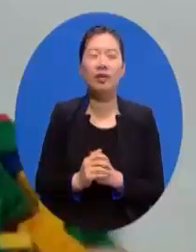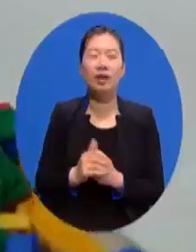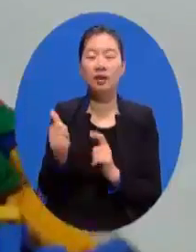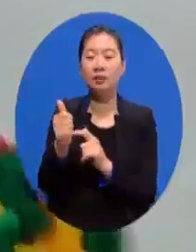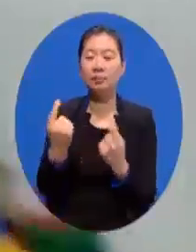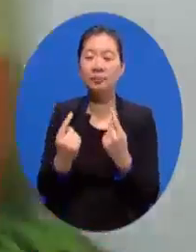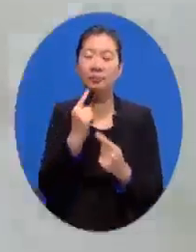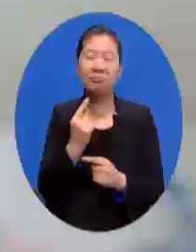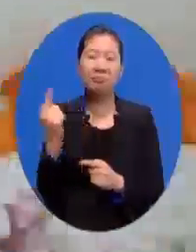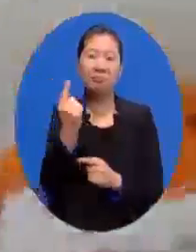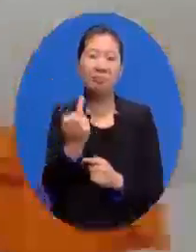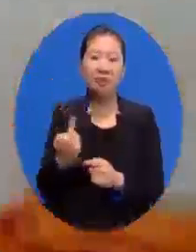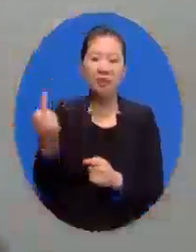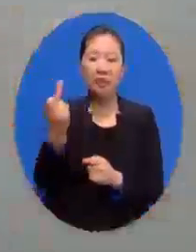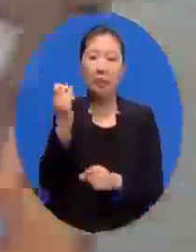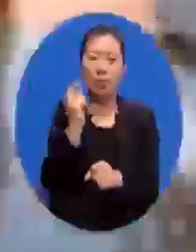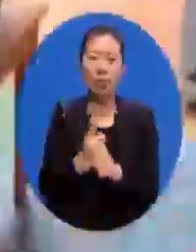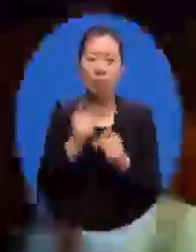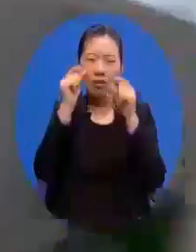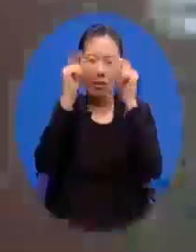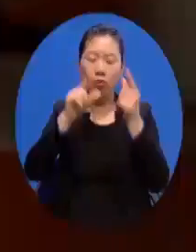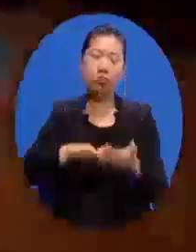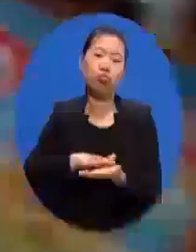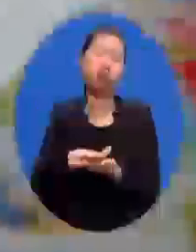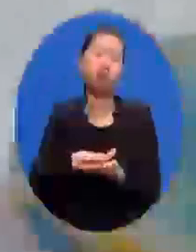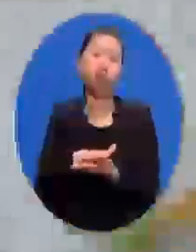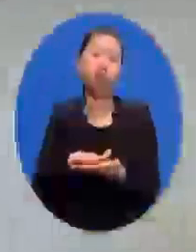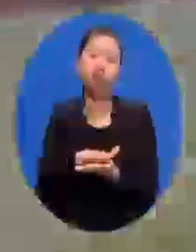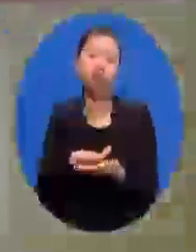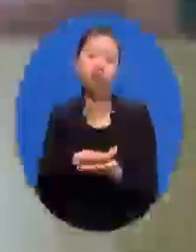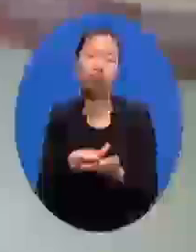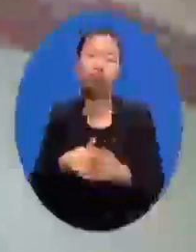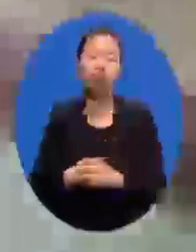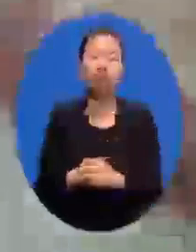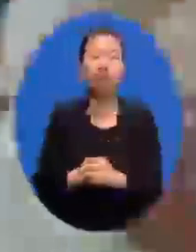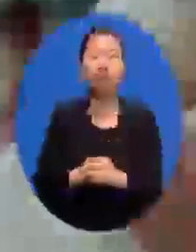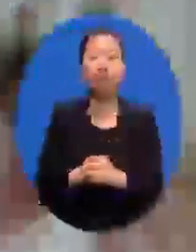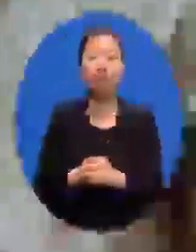예겸이보다 1살 많은 형은 벌써 일어나 놀고 있는데